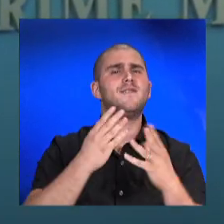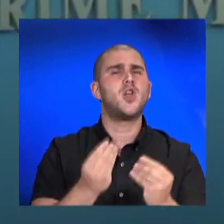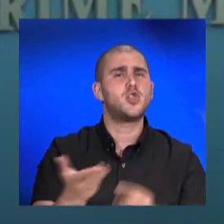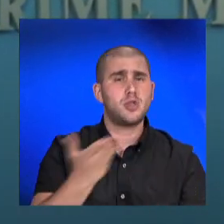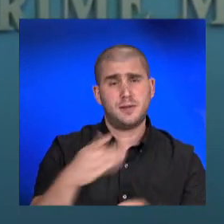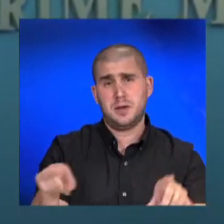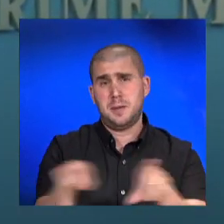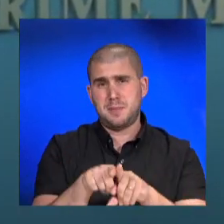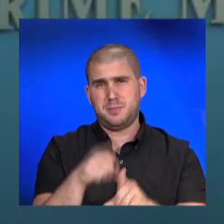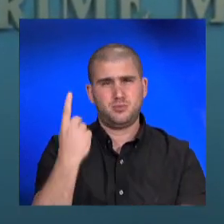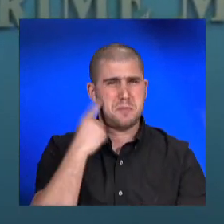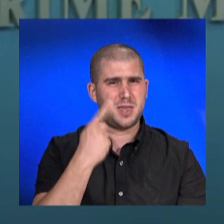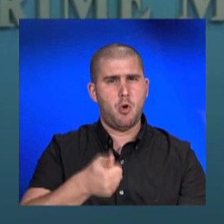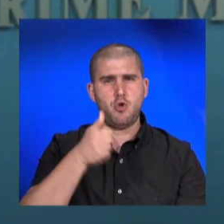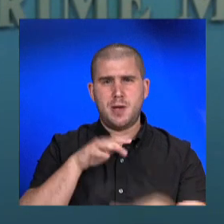מראש הממשלה,